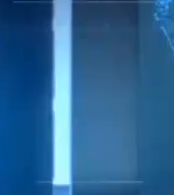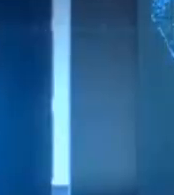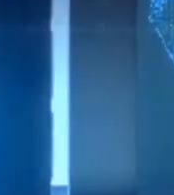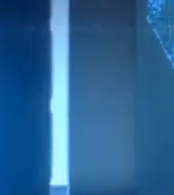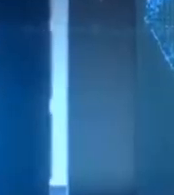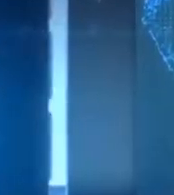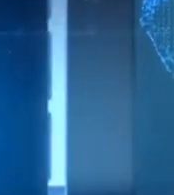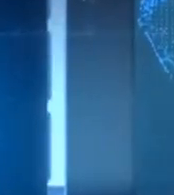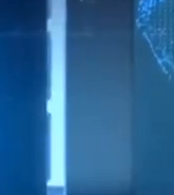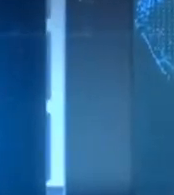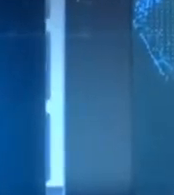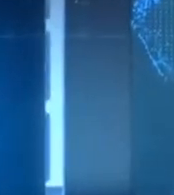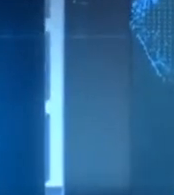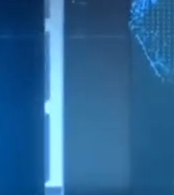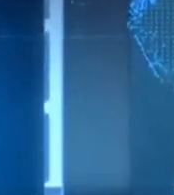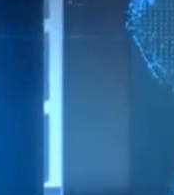телеарнасы, Талғар ауданынан.